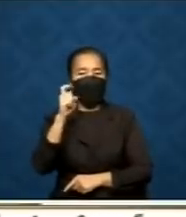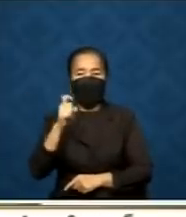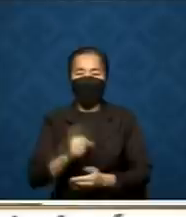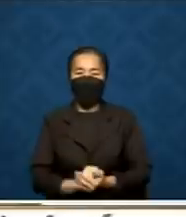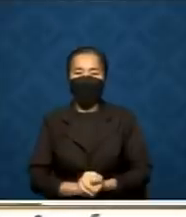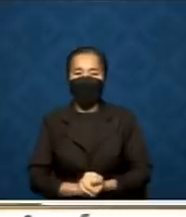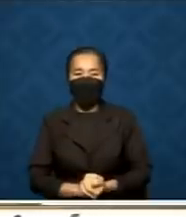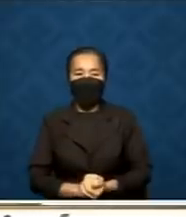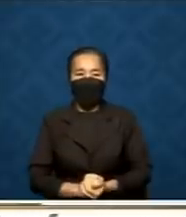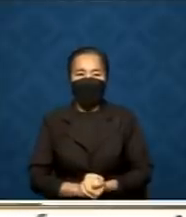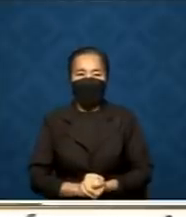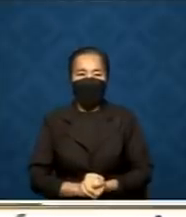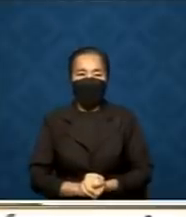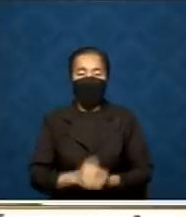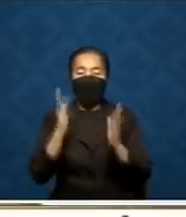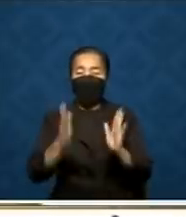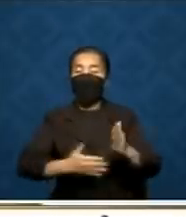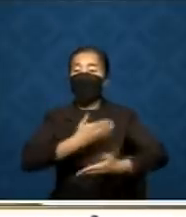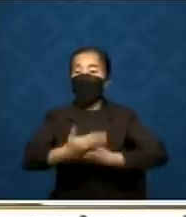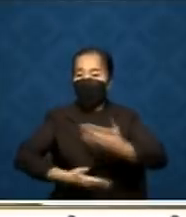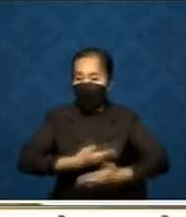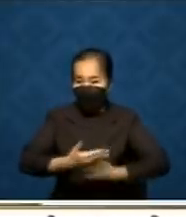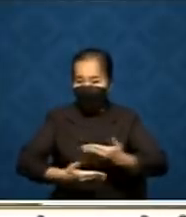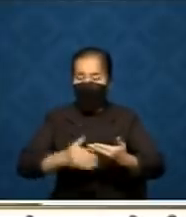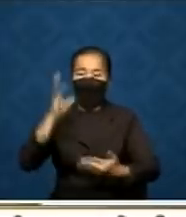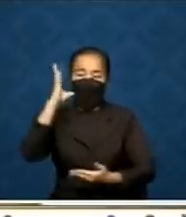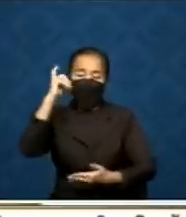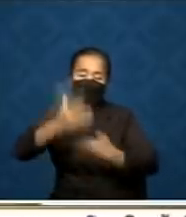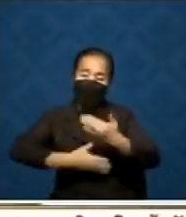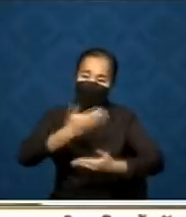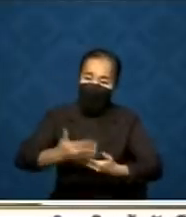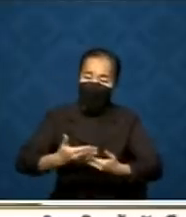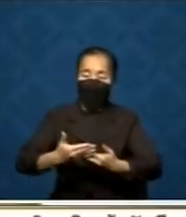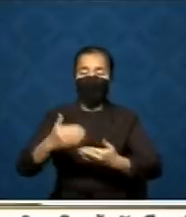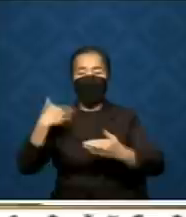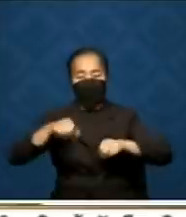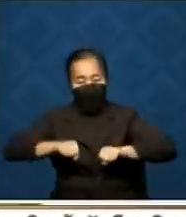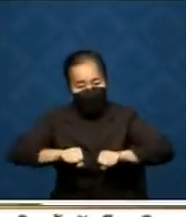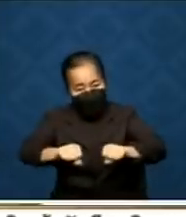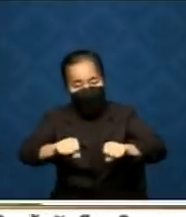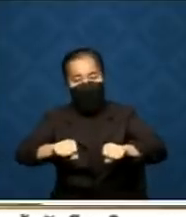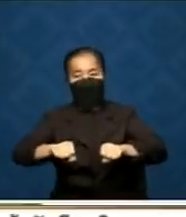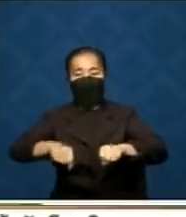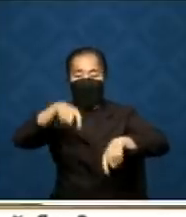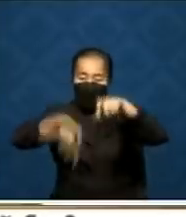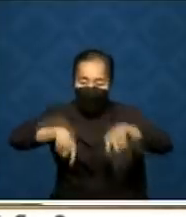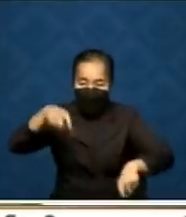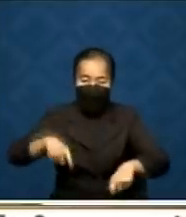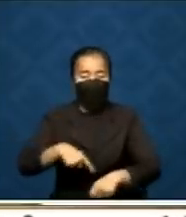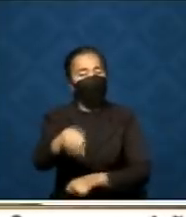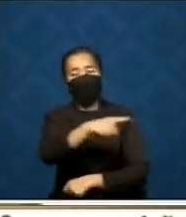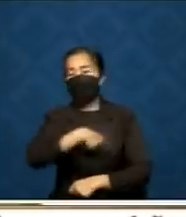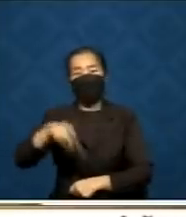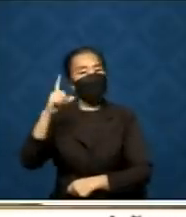คนนั้นพ่อค้าแม่ขายรายเล็กตามหัวเมืองตามมาเบอร์ตามจังหวัดปิดร้านเจ๋ง